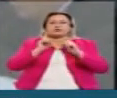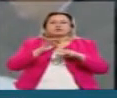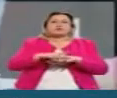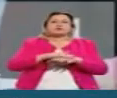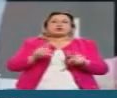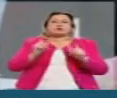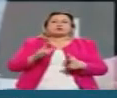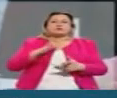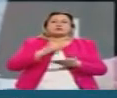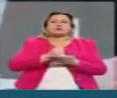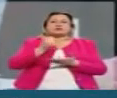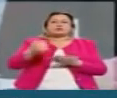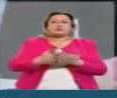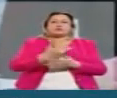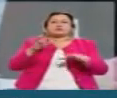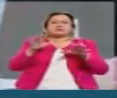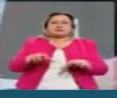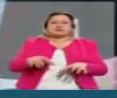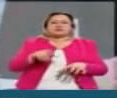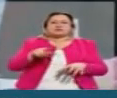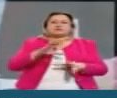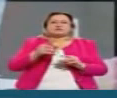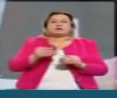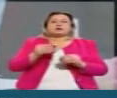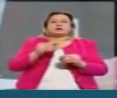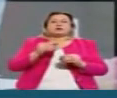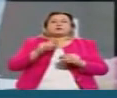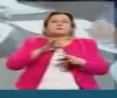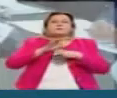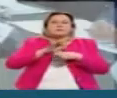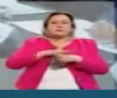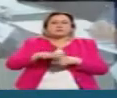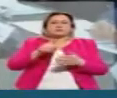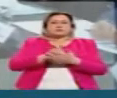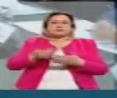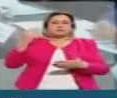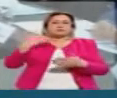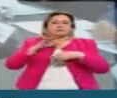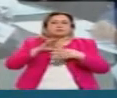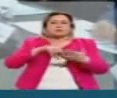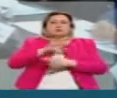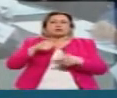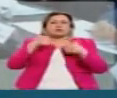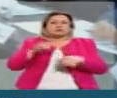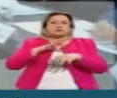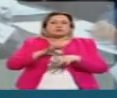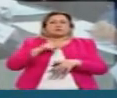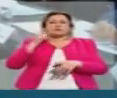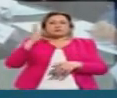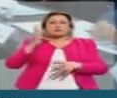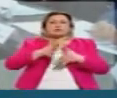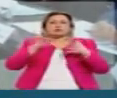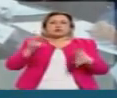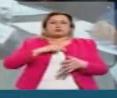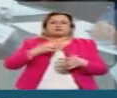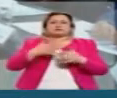осы уақытқа дейін іске асқан жобаларды жоғары бағалап, келешекте орындалатын мән маңызы зор міндеттердің көп екендігін жеткізді. Солардың ішіндегі салмақтысы ұлттар